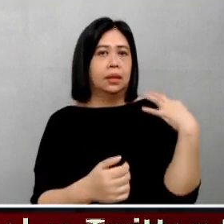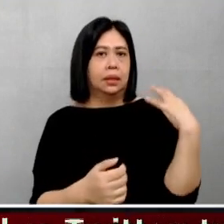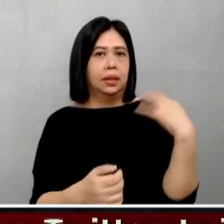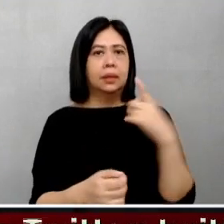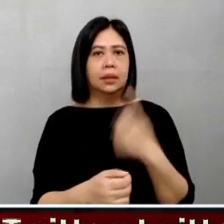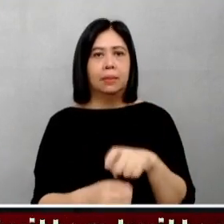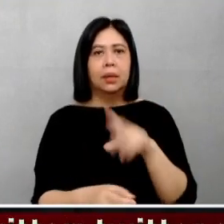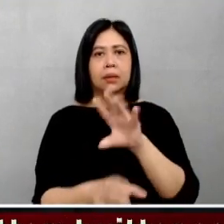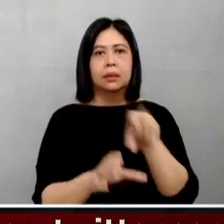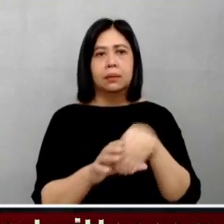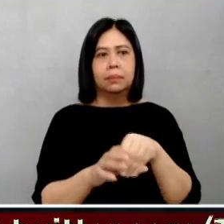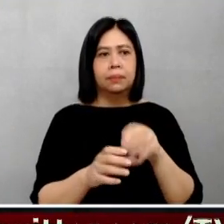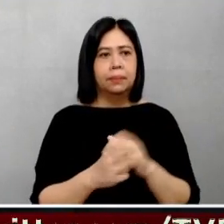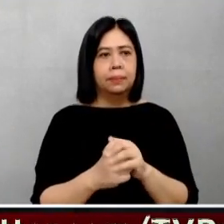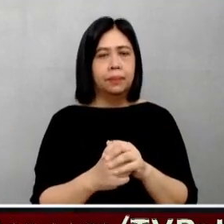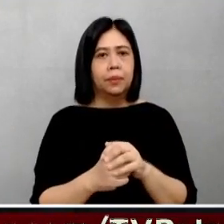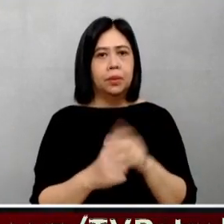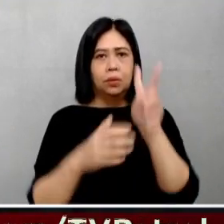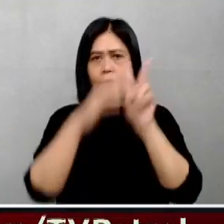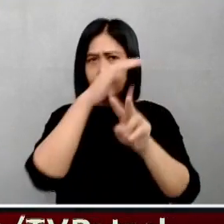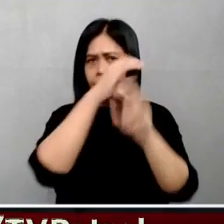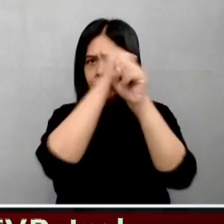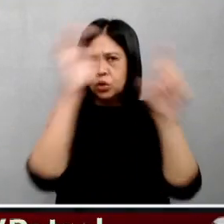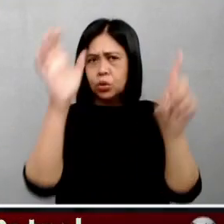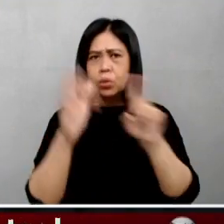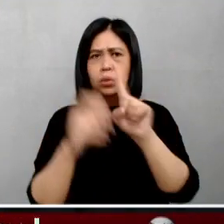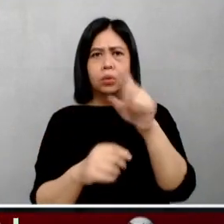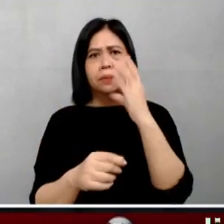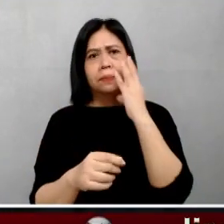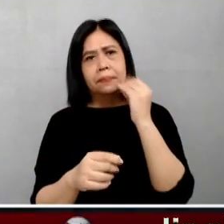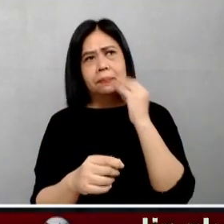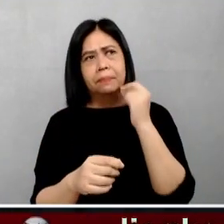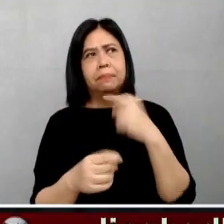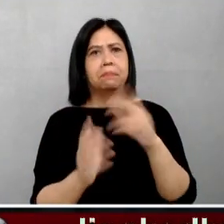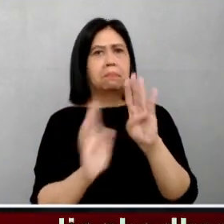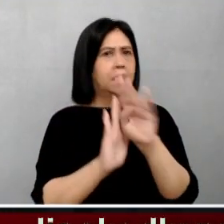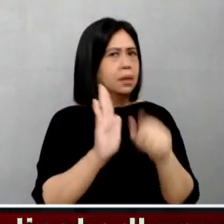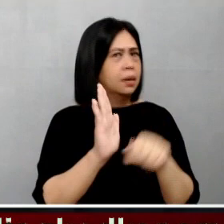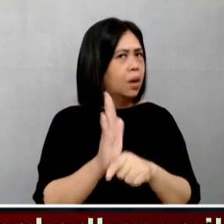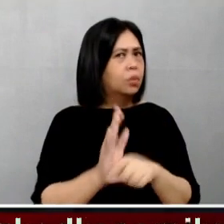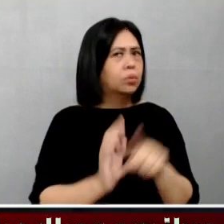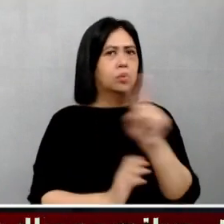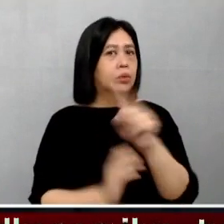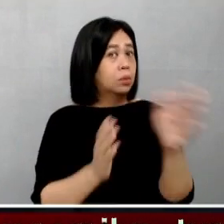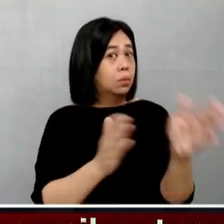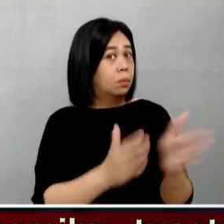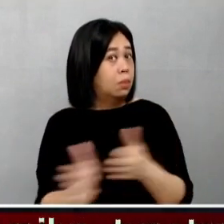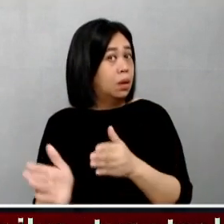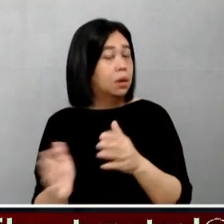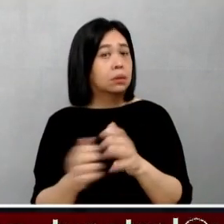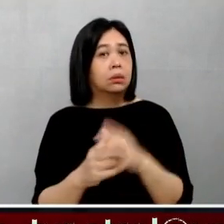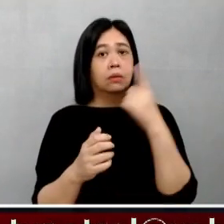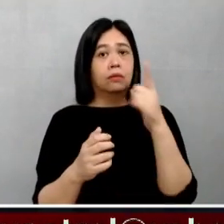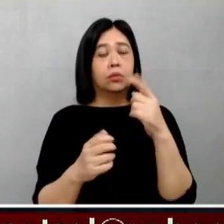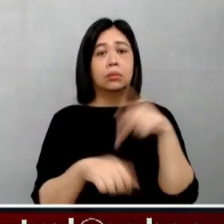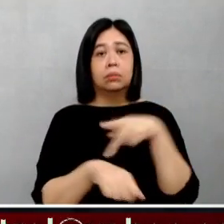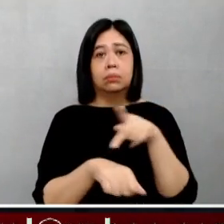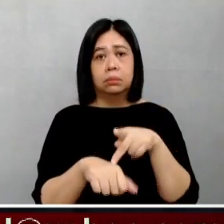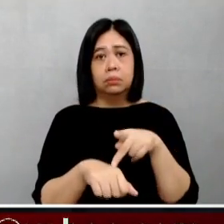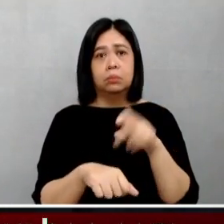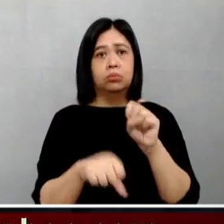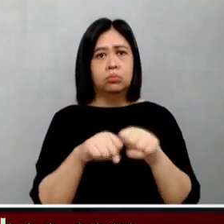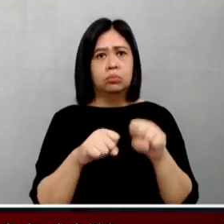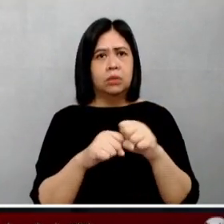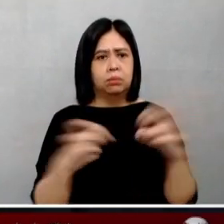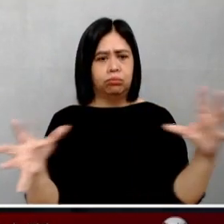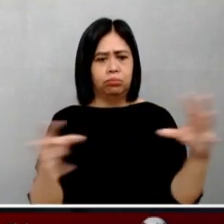po dito ang inyong vision, ang inyong track record, ang inyong plano or plataforma para sa bayan. So kailangan ito pagsama-samahin